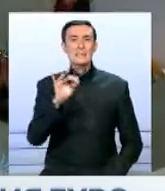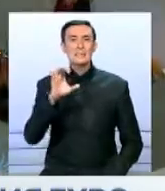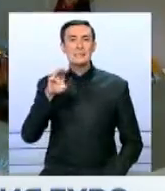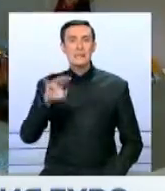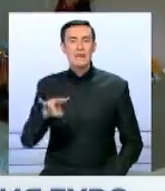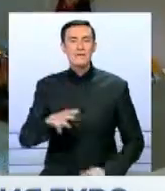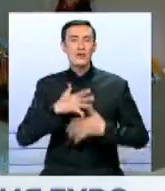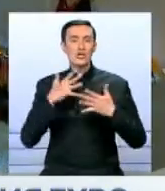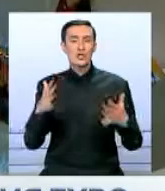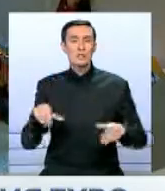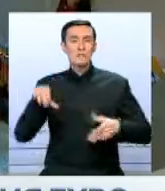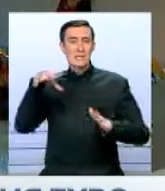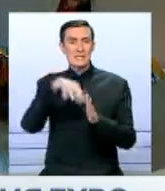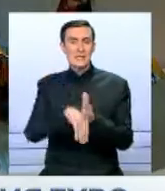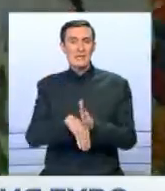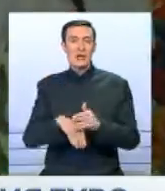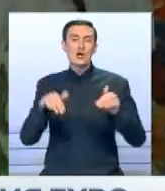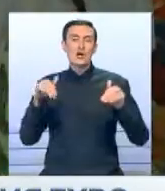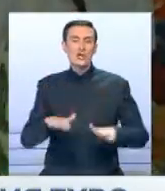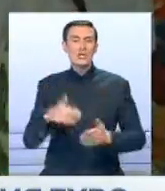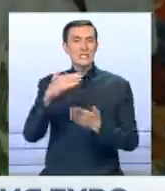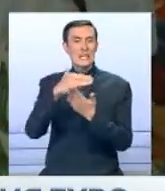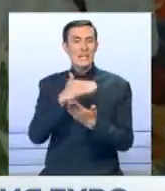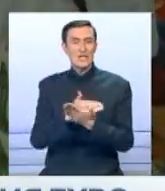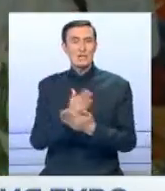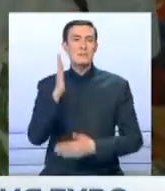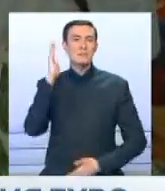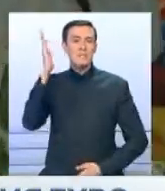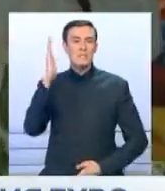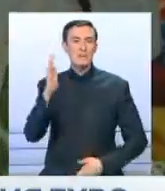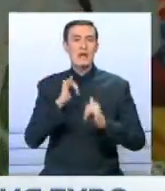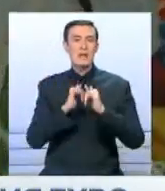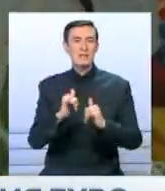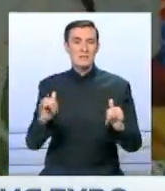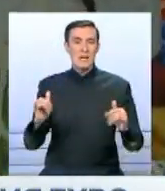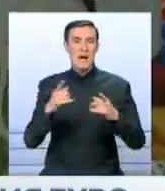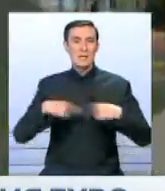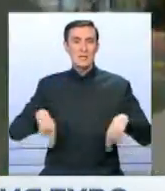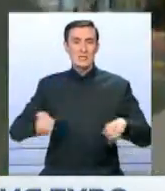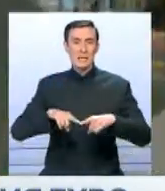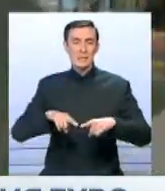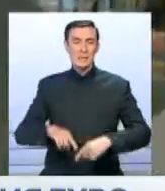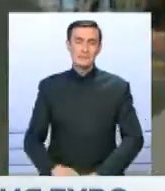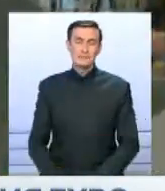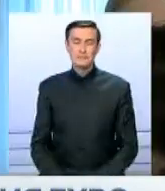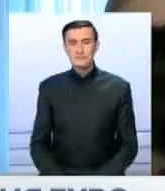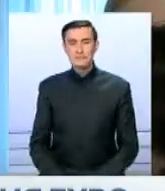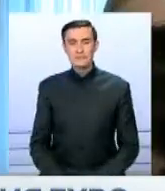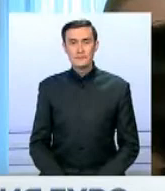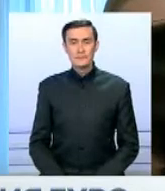расширенном составе главы государств определят задачи и перспективы развития организации.